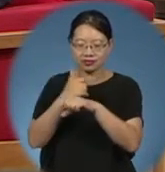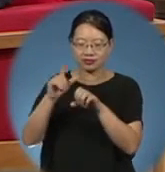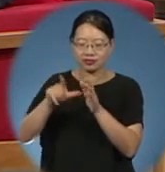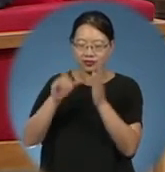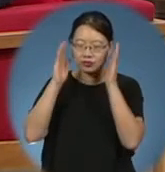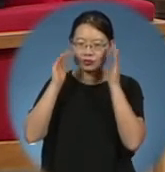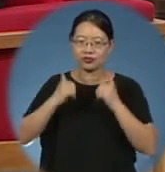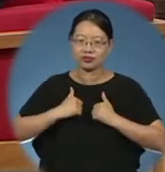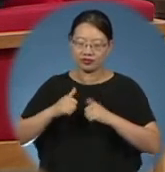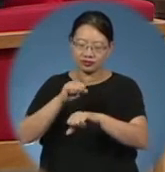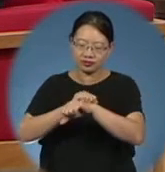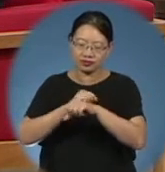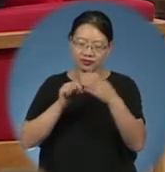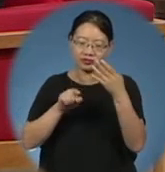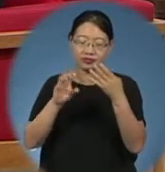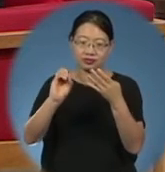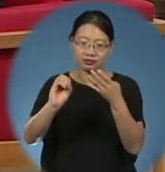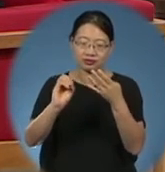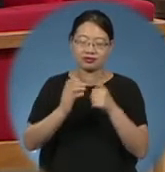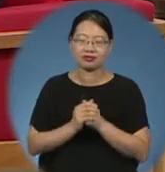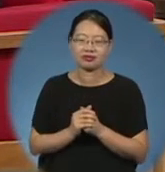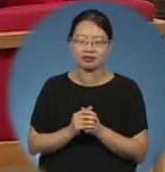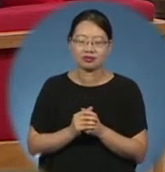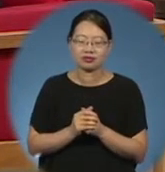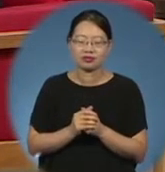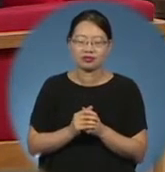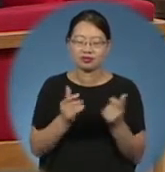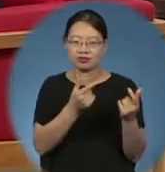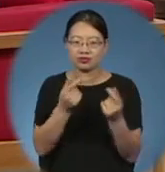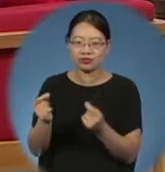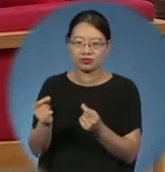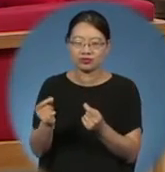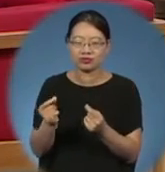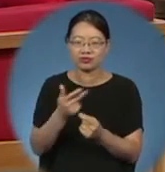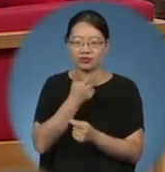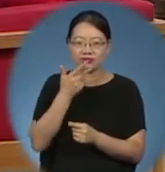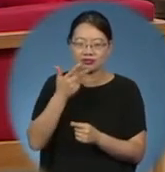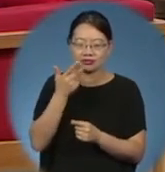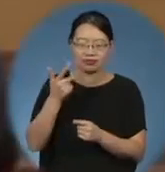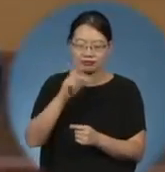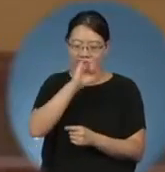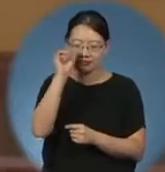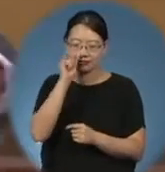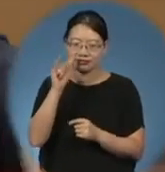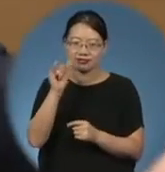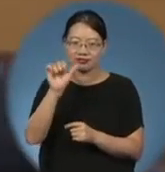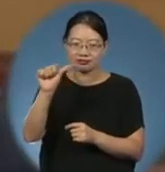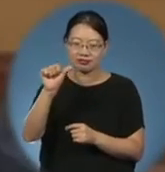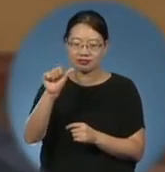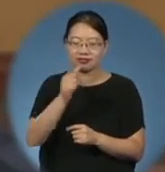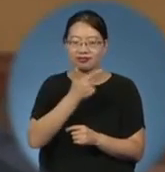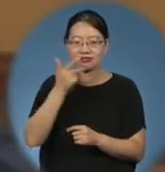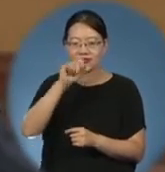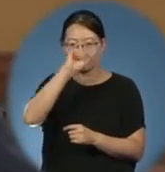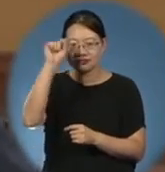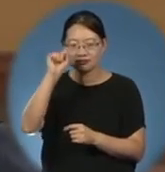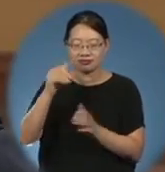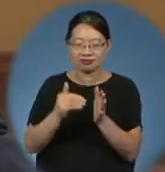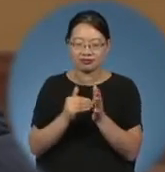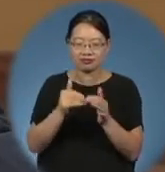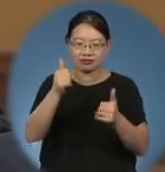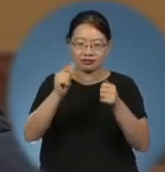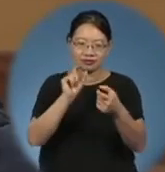그래서 이제 4.0 아 올 a 를 받고 완 점 만점 을 맞고 졸업 시험을 앞둔 상황